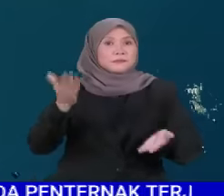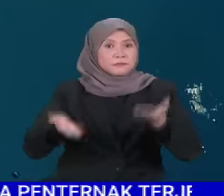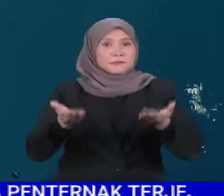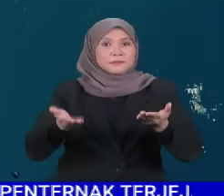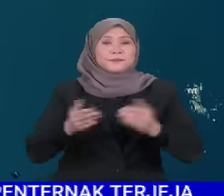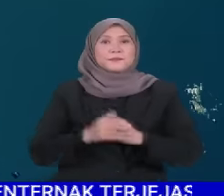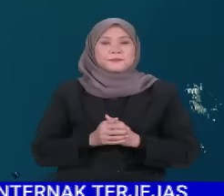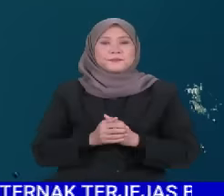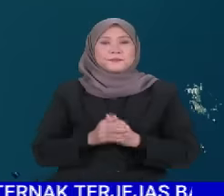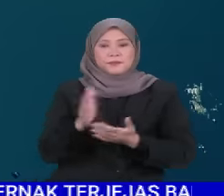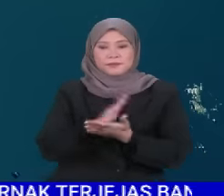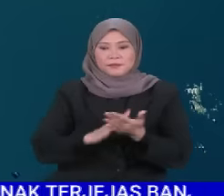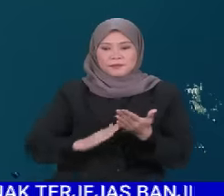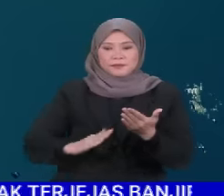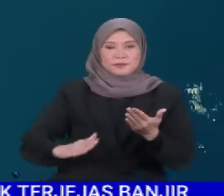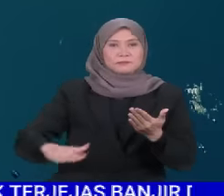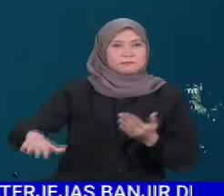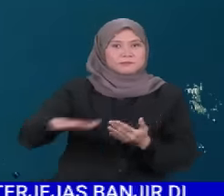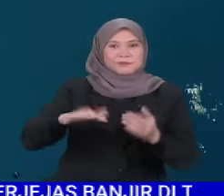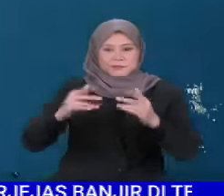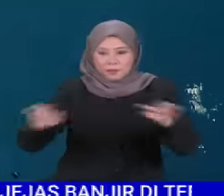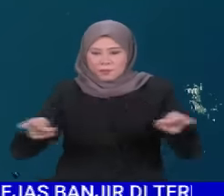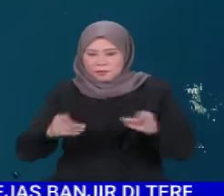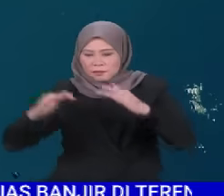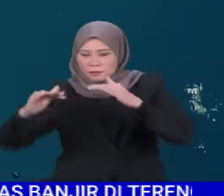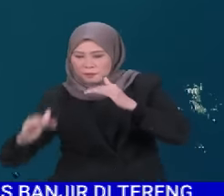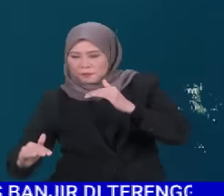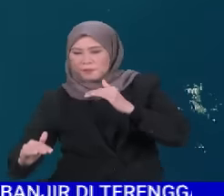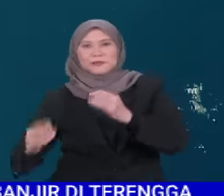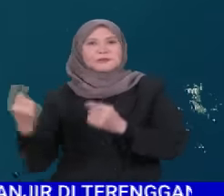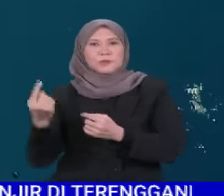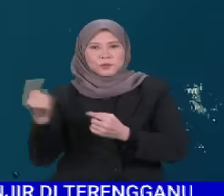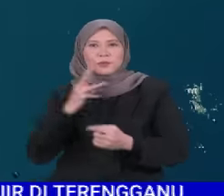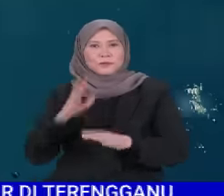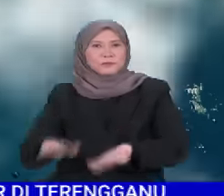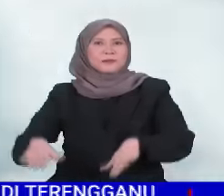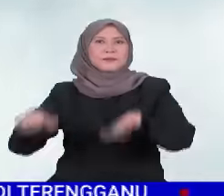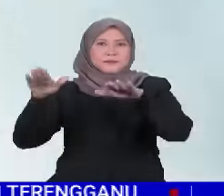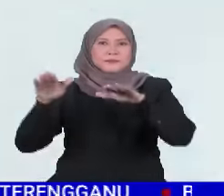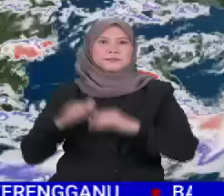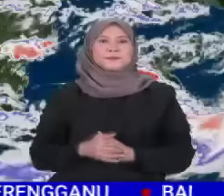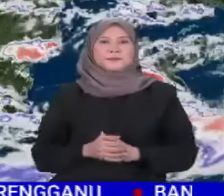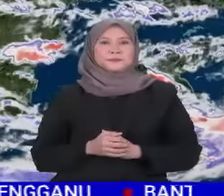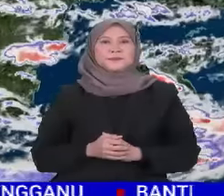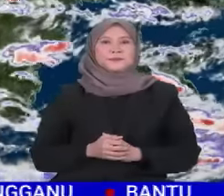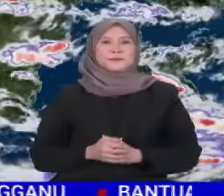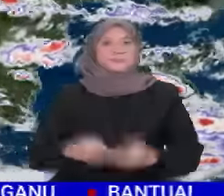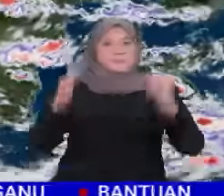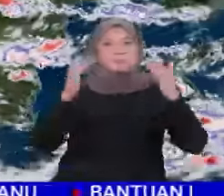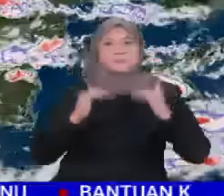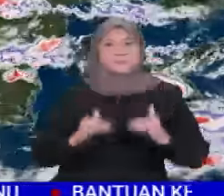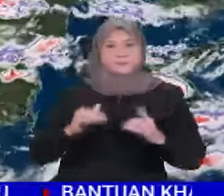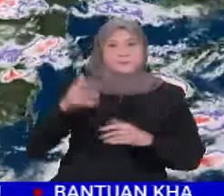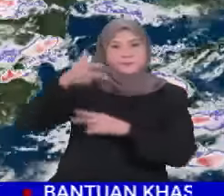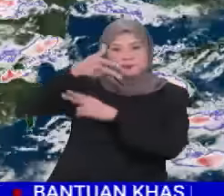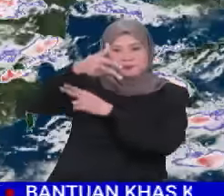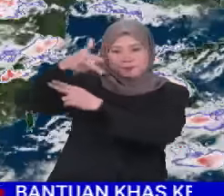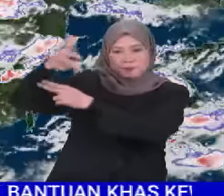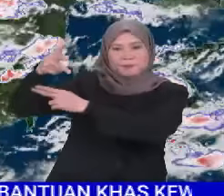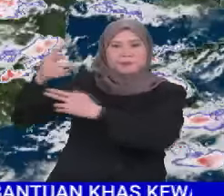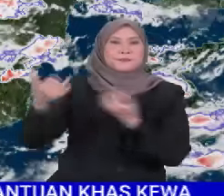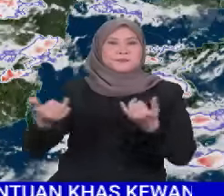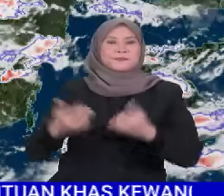terutamanya bagi kawasan-kawasan yang berkedudukan rendah dan gerak banjir bila kita beralih kepada paparan image satelit bagi tinjauan